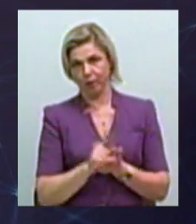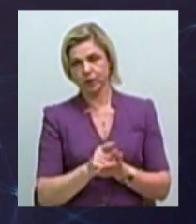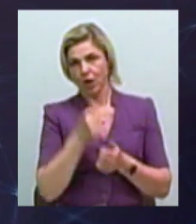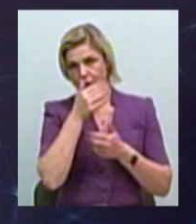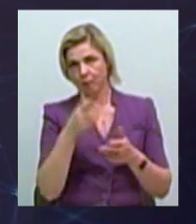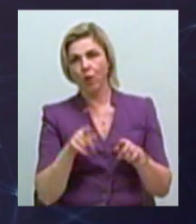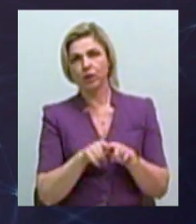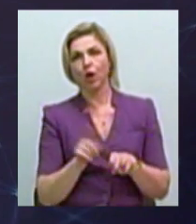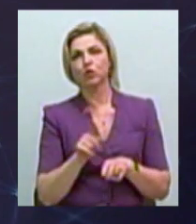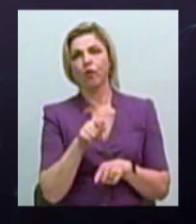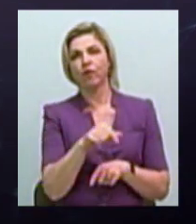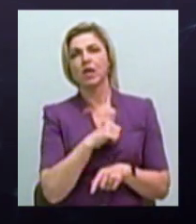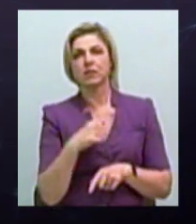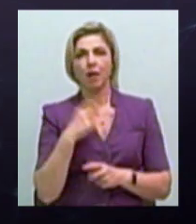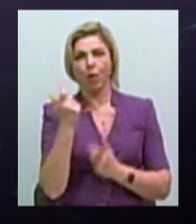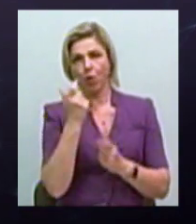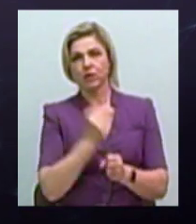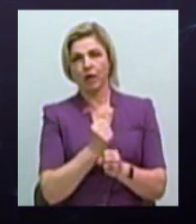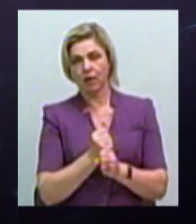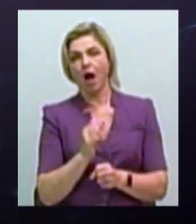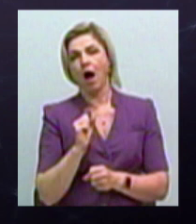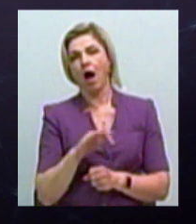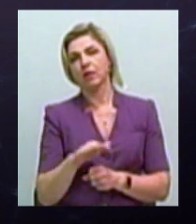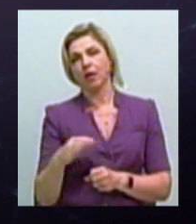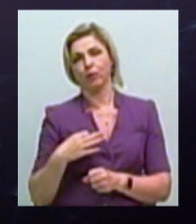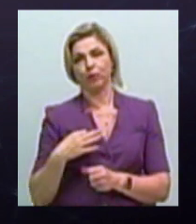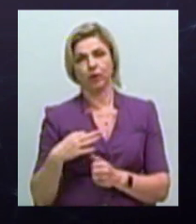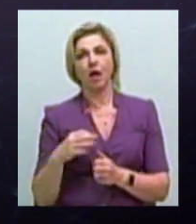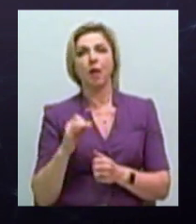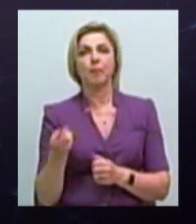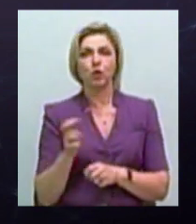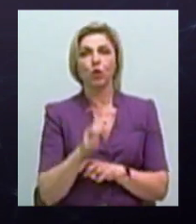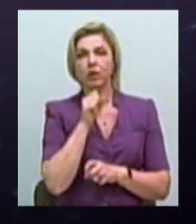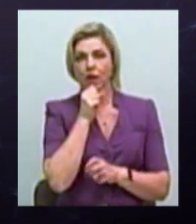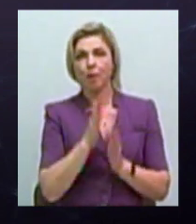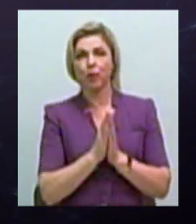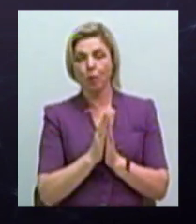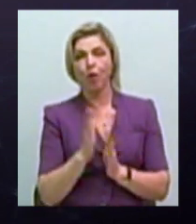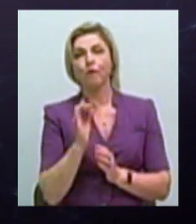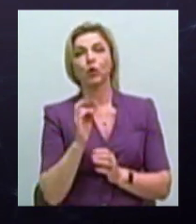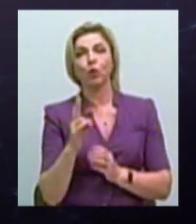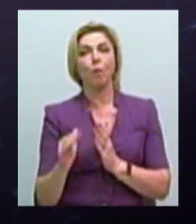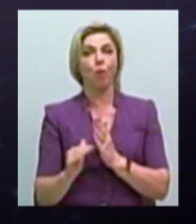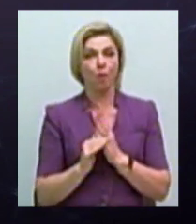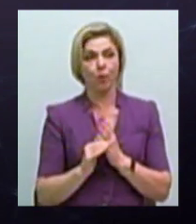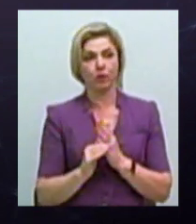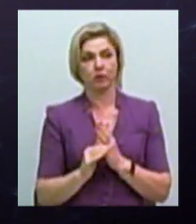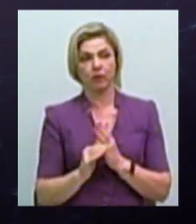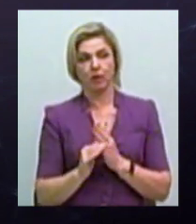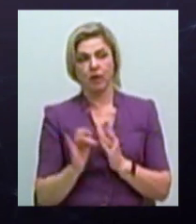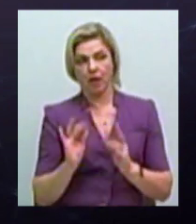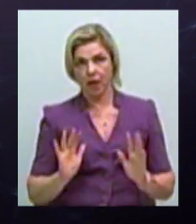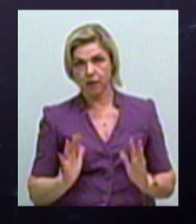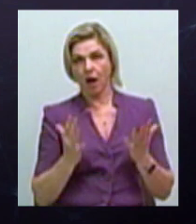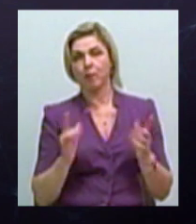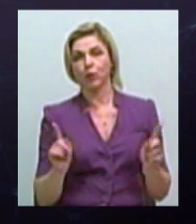бути такого, що ви поритесь по господарству, дитина знаходиться осторонь. Так? Прийшов дідусь, попросив онука допомогти, і трапилось те,